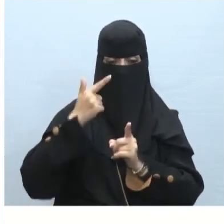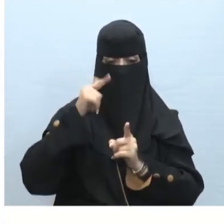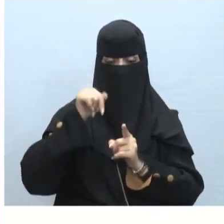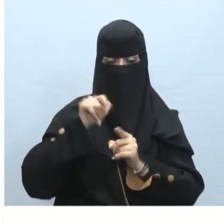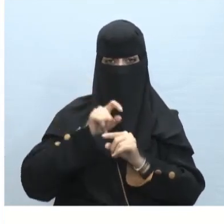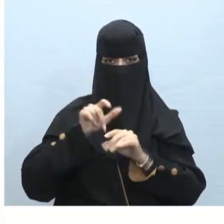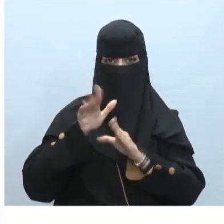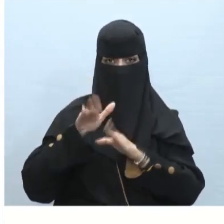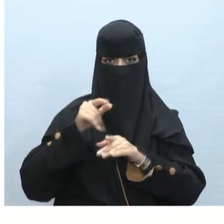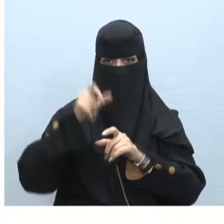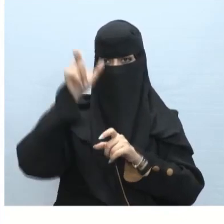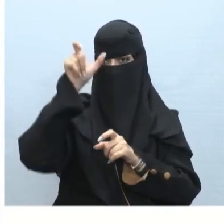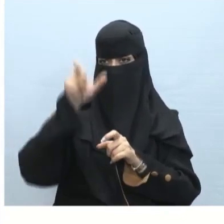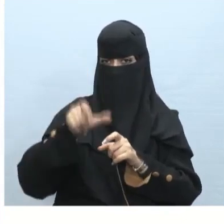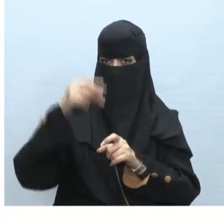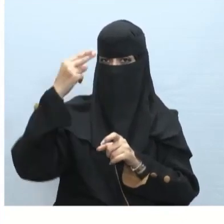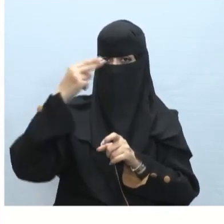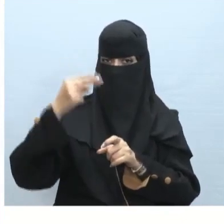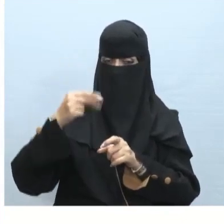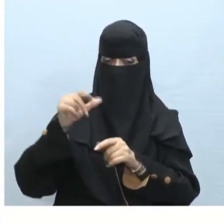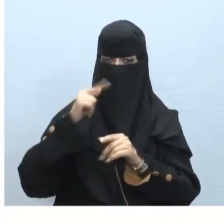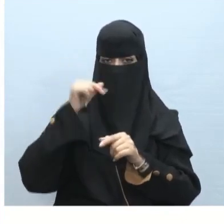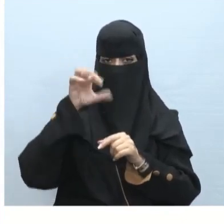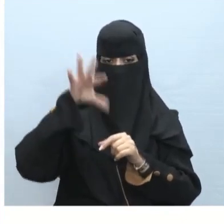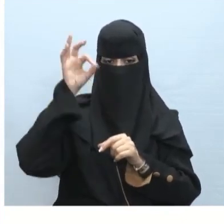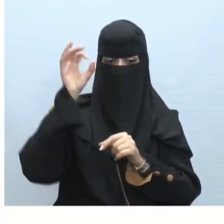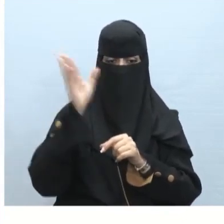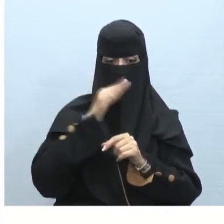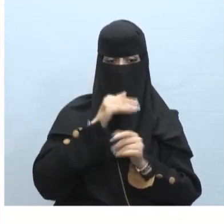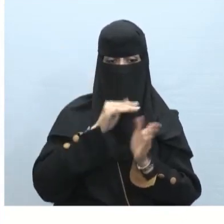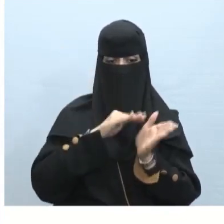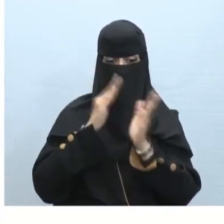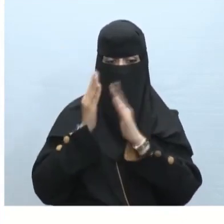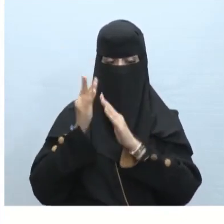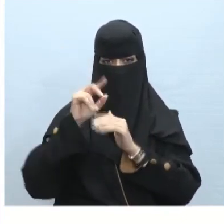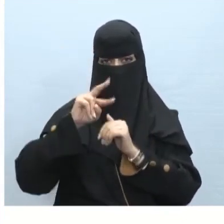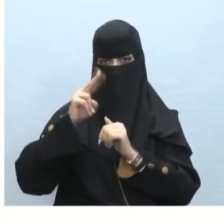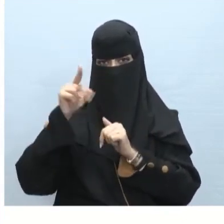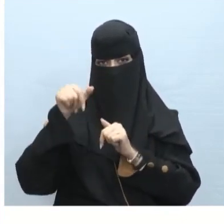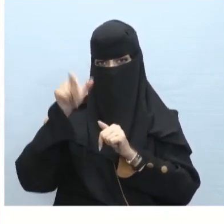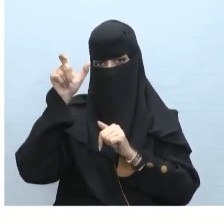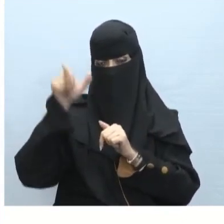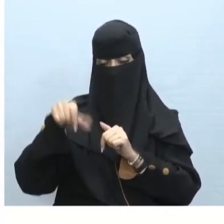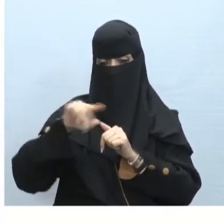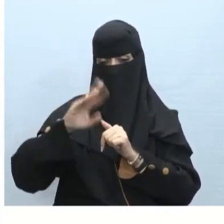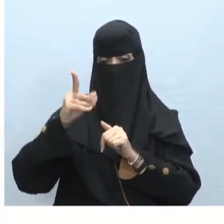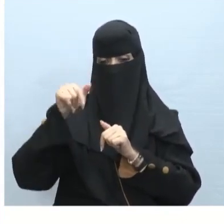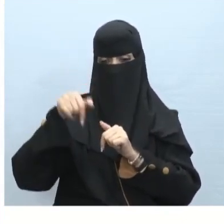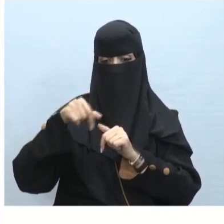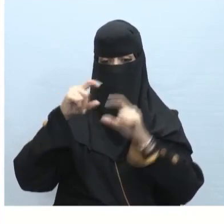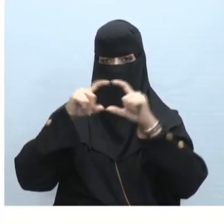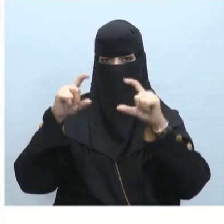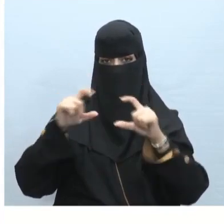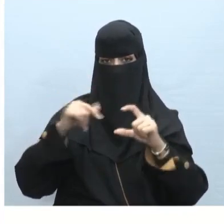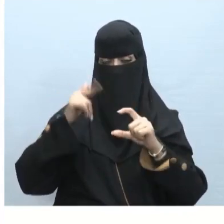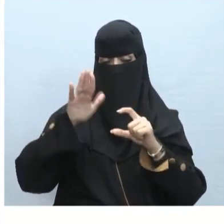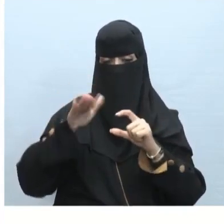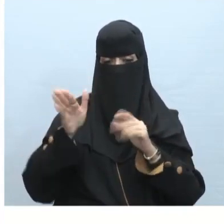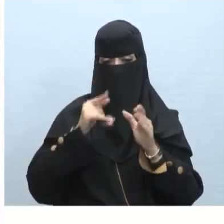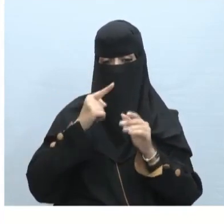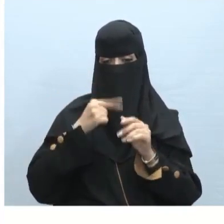ستظهر قائمه تصميم سمارت ارت بعد الضغط على هذه القائمه ستظهر الايقونات